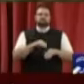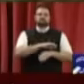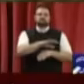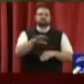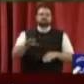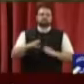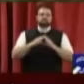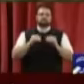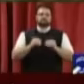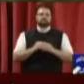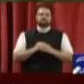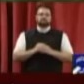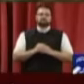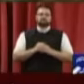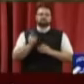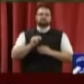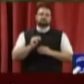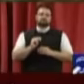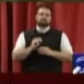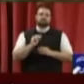n-ajung toți să accesezi.